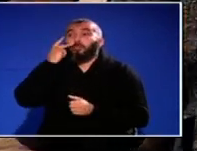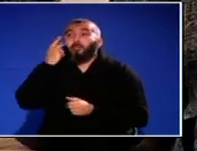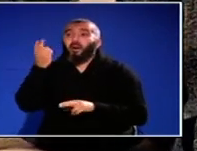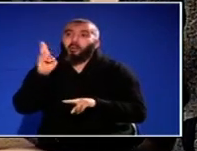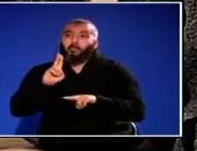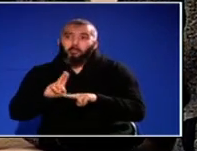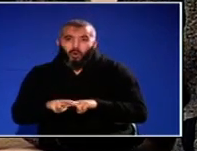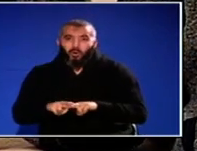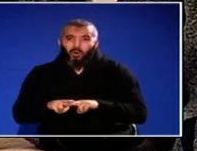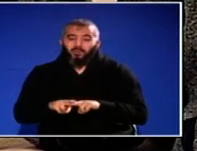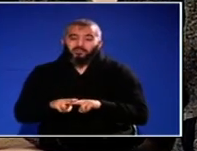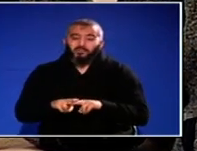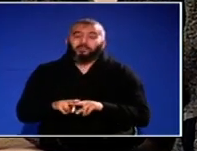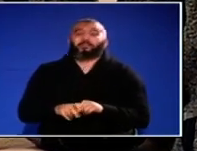يحجبون